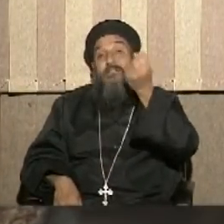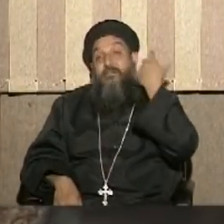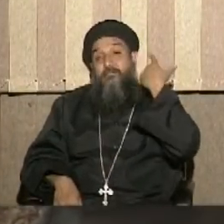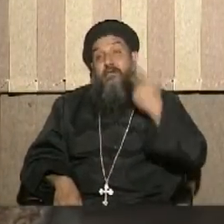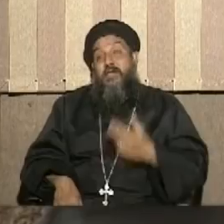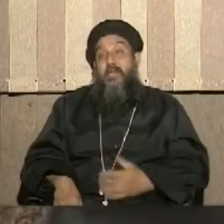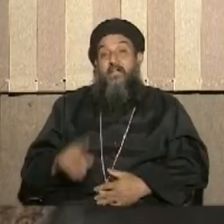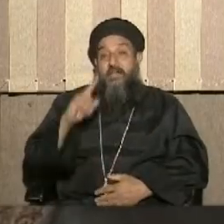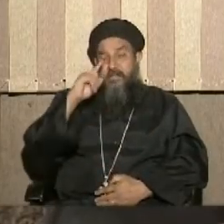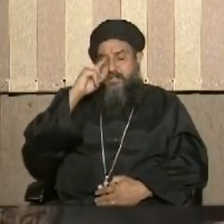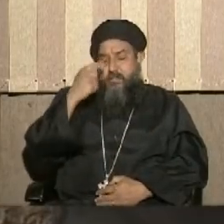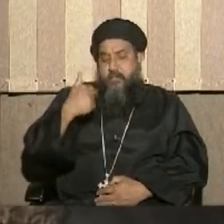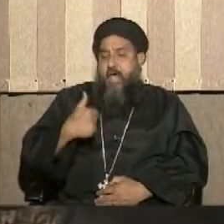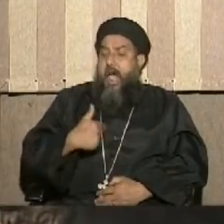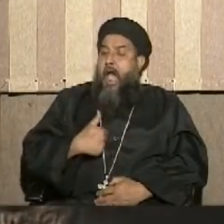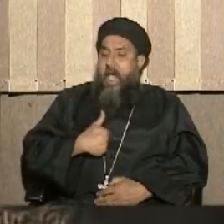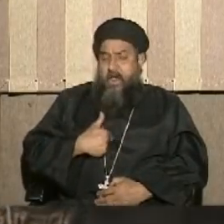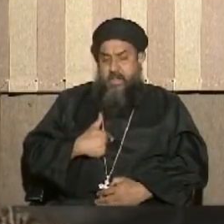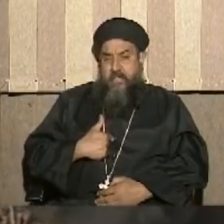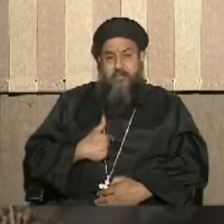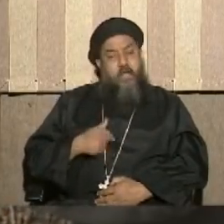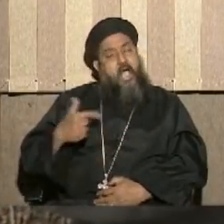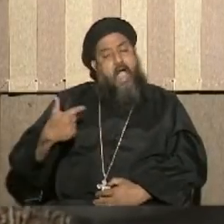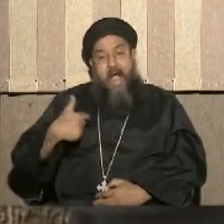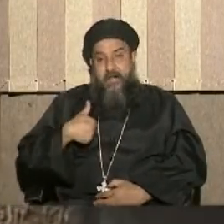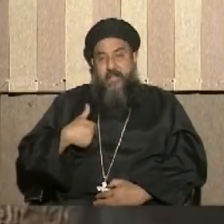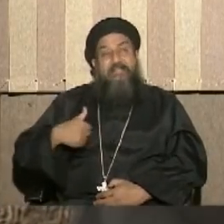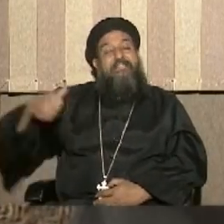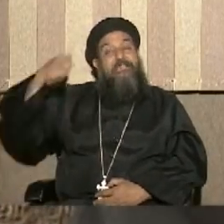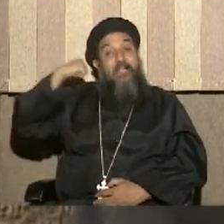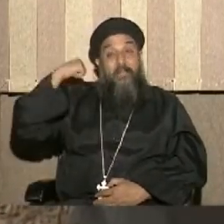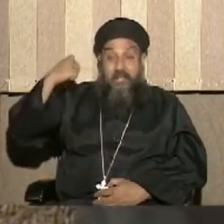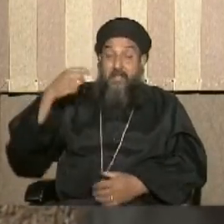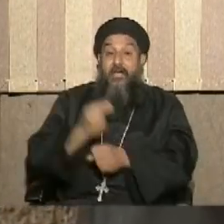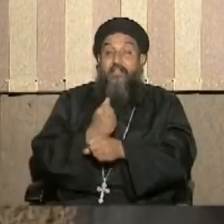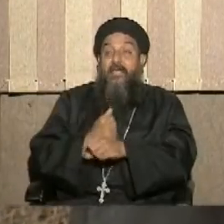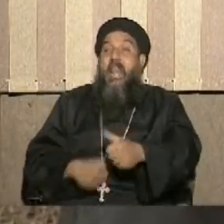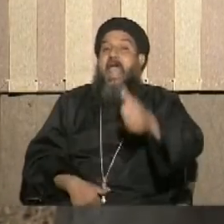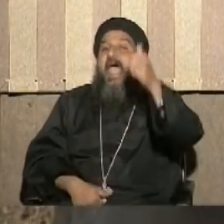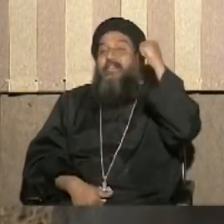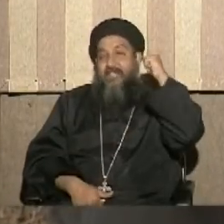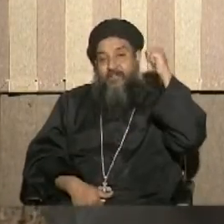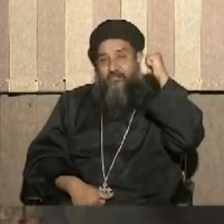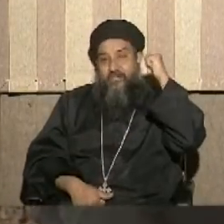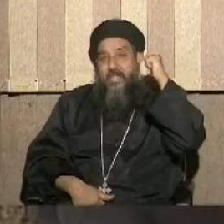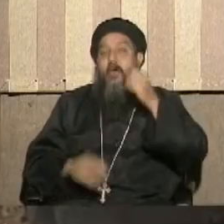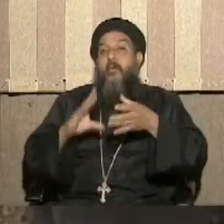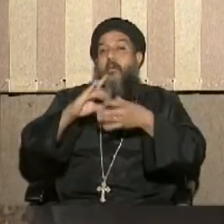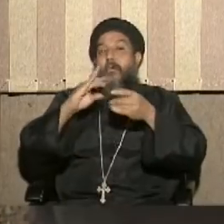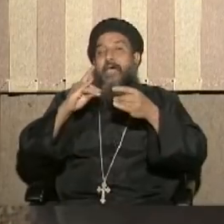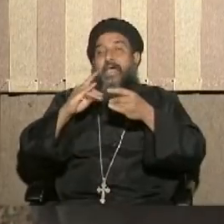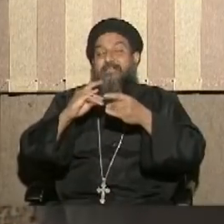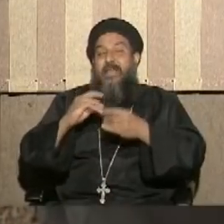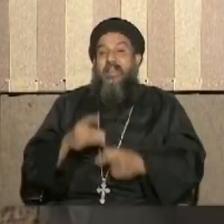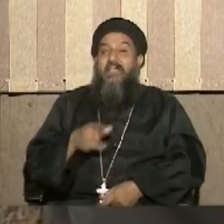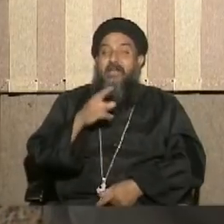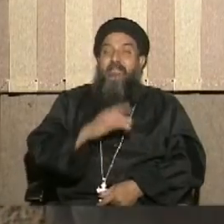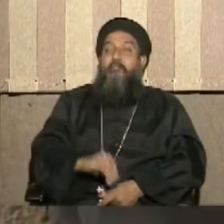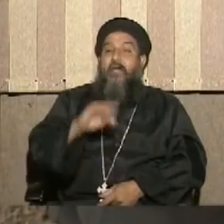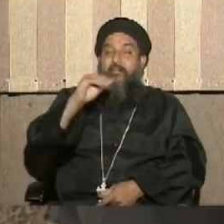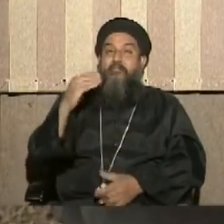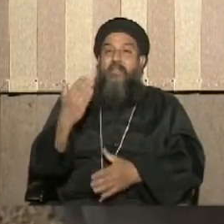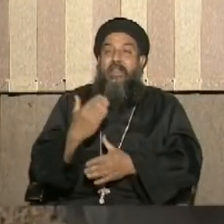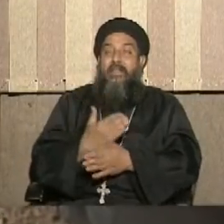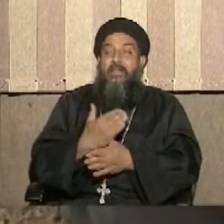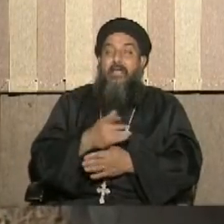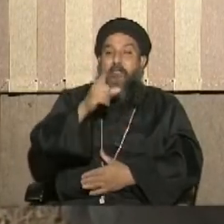تتذكر ذاتك في زمان كسلك الروحي، لأن الخطايا القديمة وكسلك الروحي